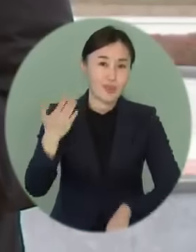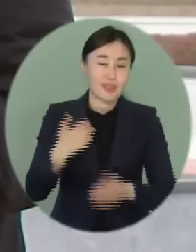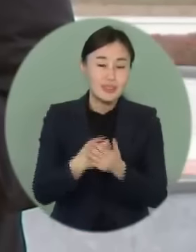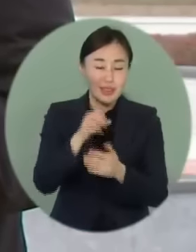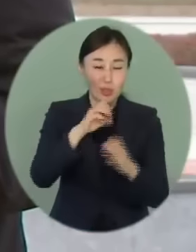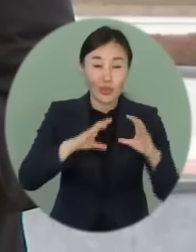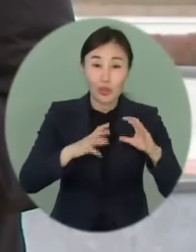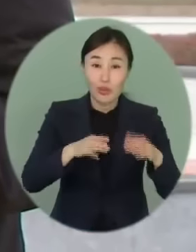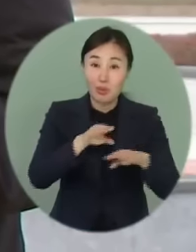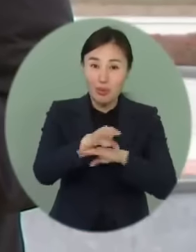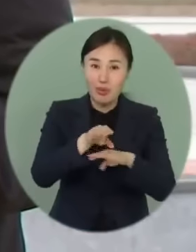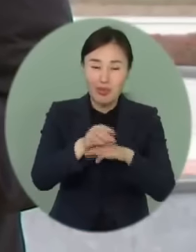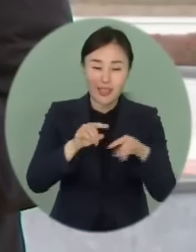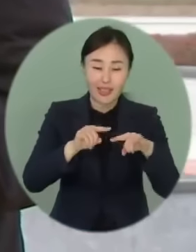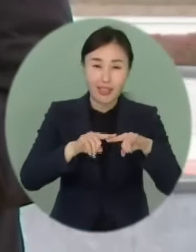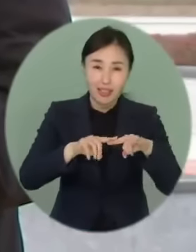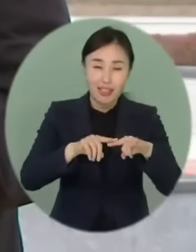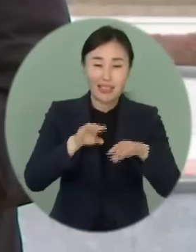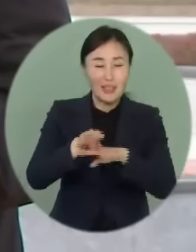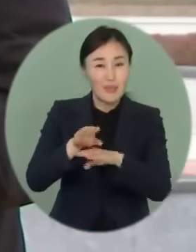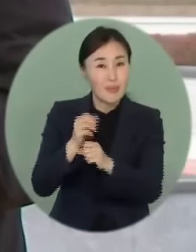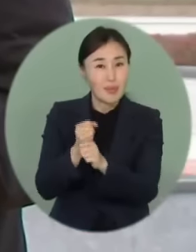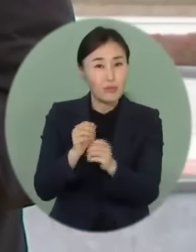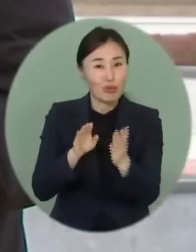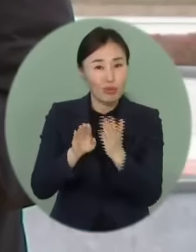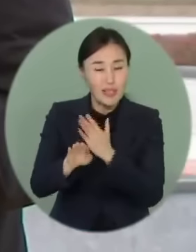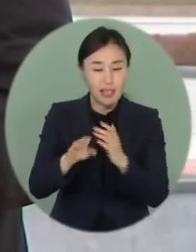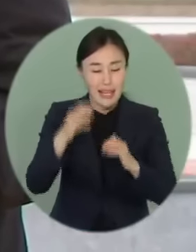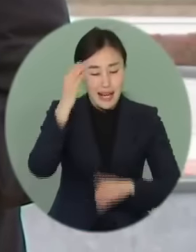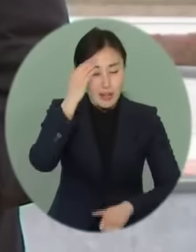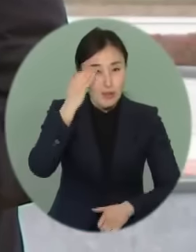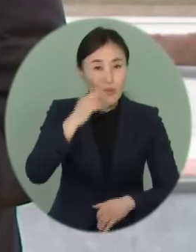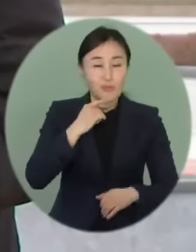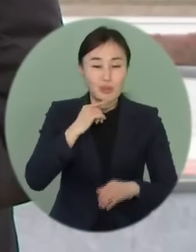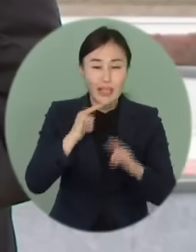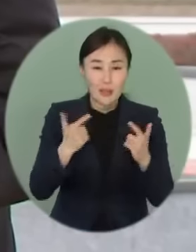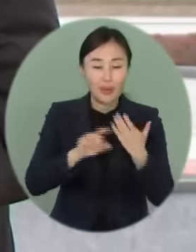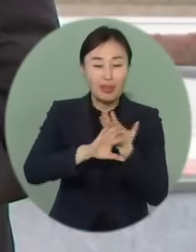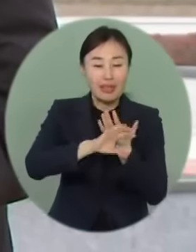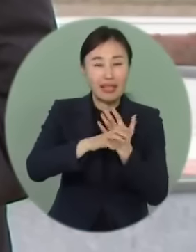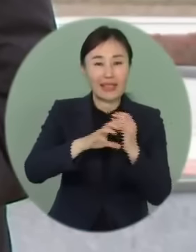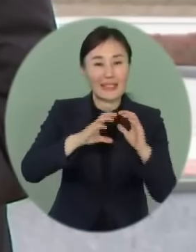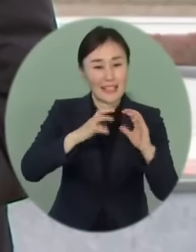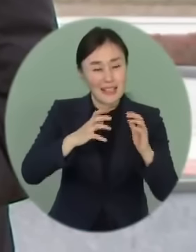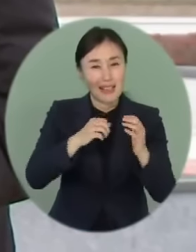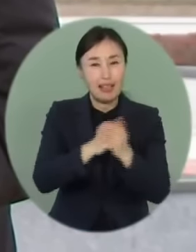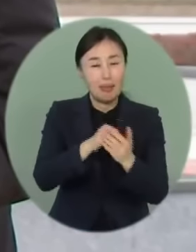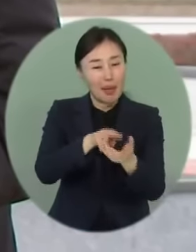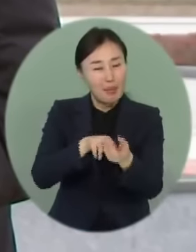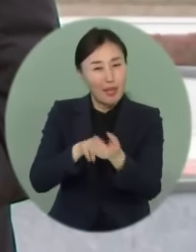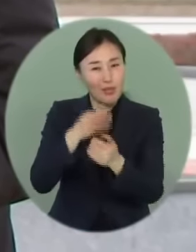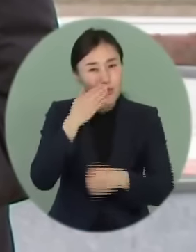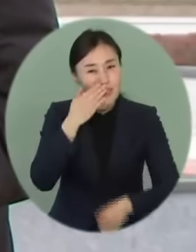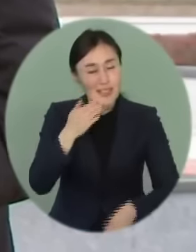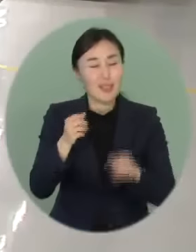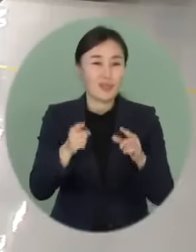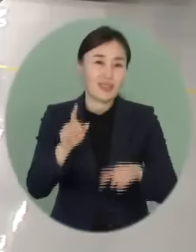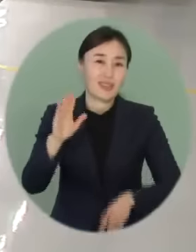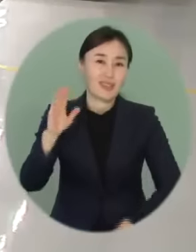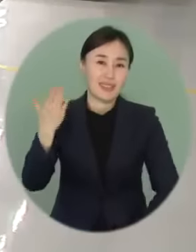광주 글로벌 모터스가 전기차 생산으로 국내 시장은 물론 세계 시장에서의 경쟁할 수 있는 발판을 마련할 수 있게